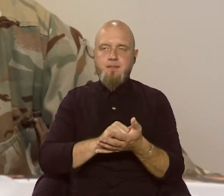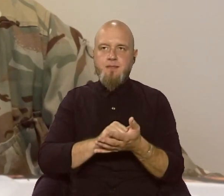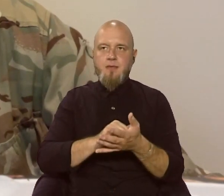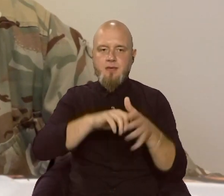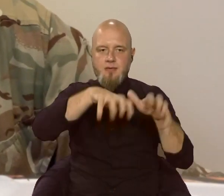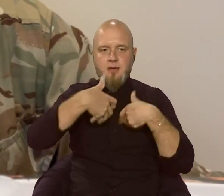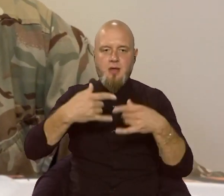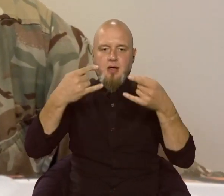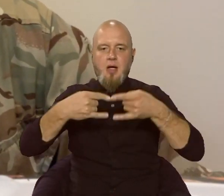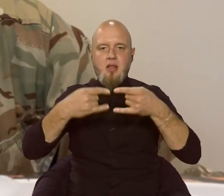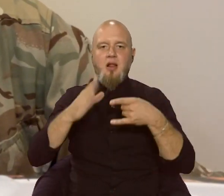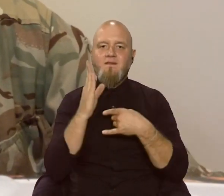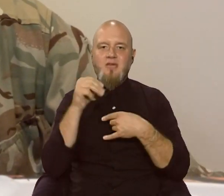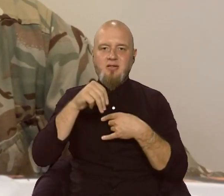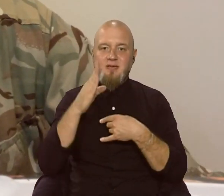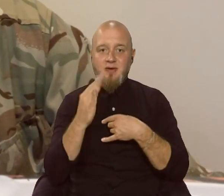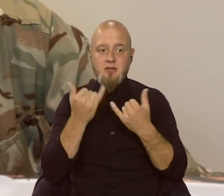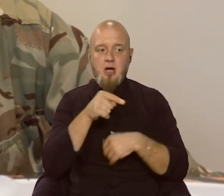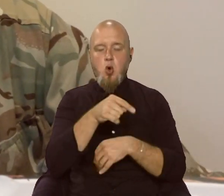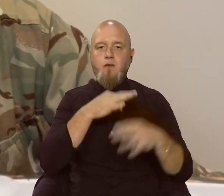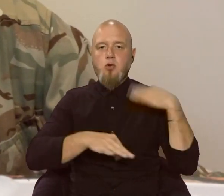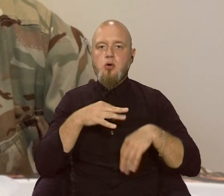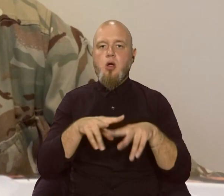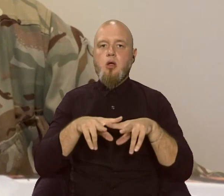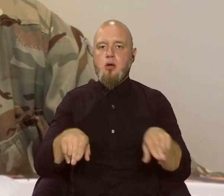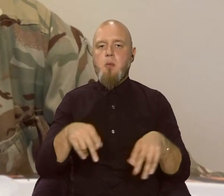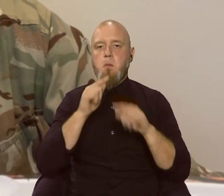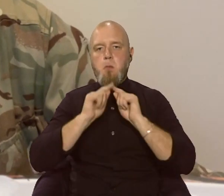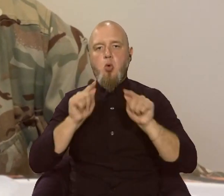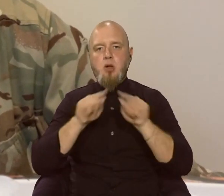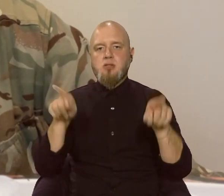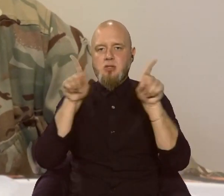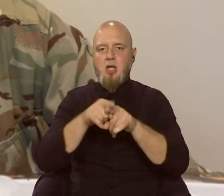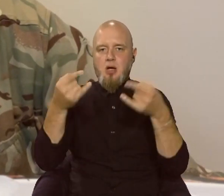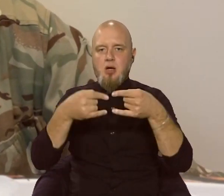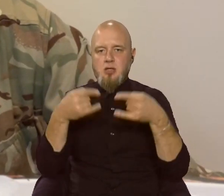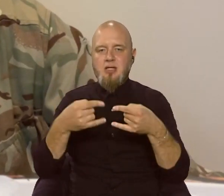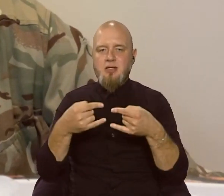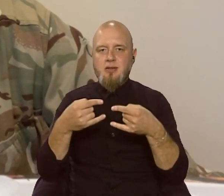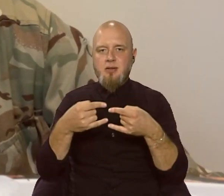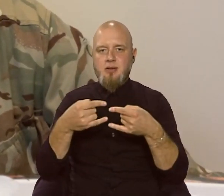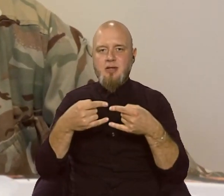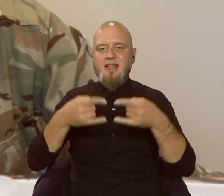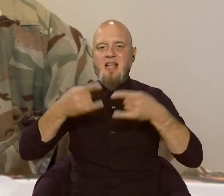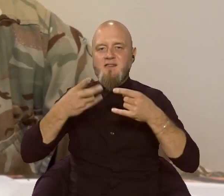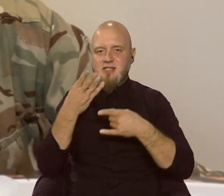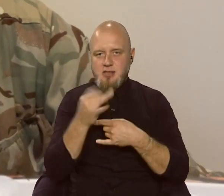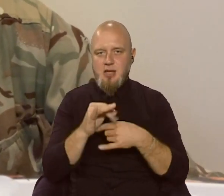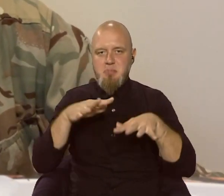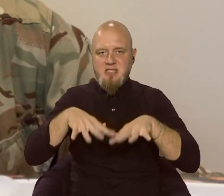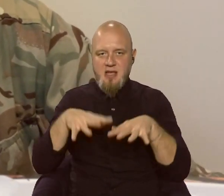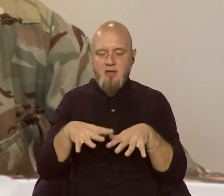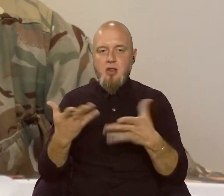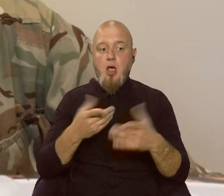віджали канал ВТВ, і зараз його використовують як пропагандистський такий канал телевізійний місцевий,